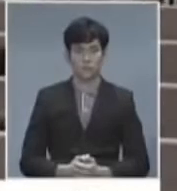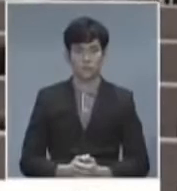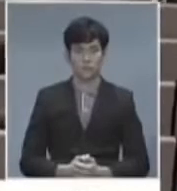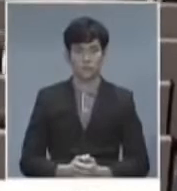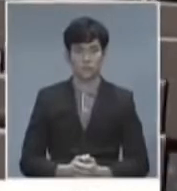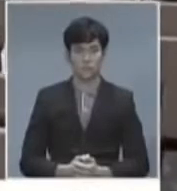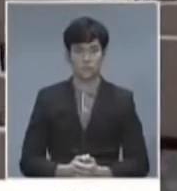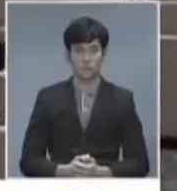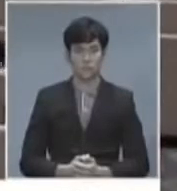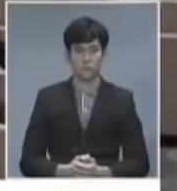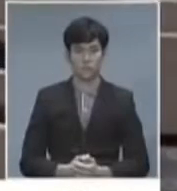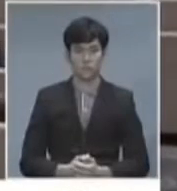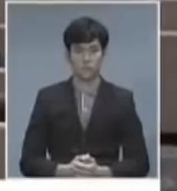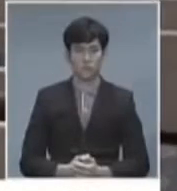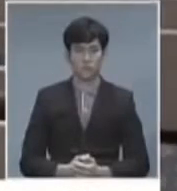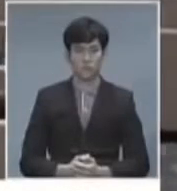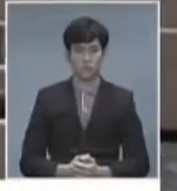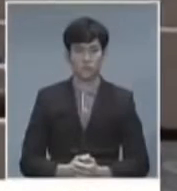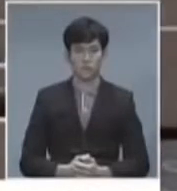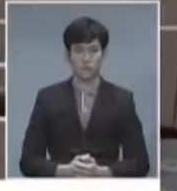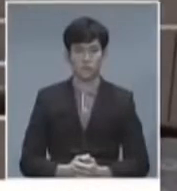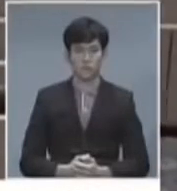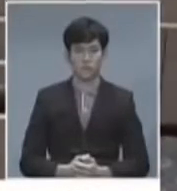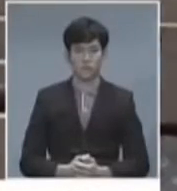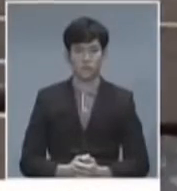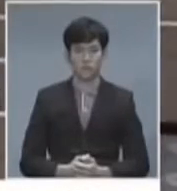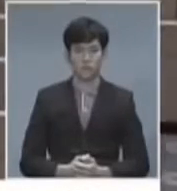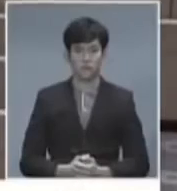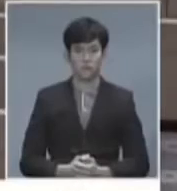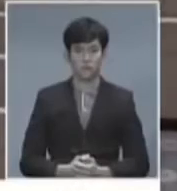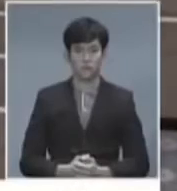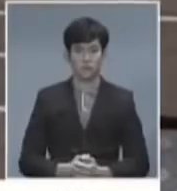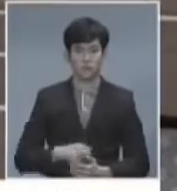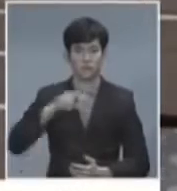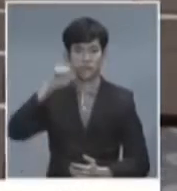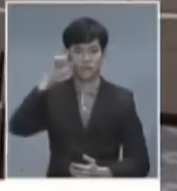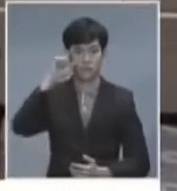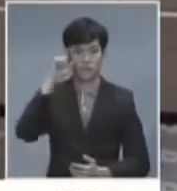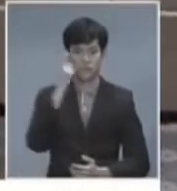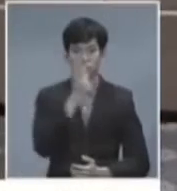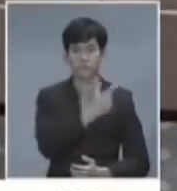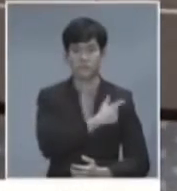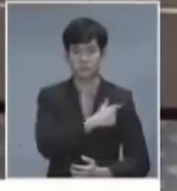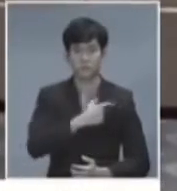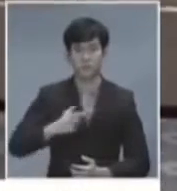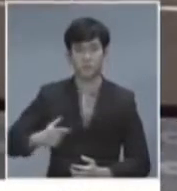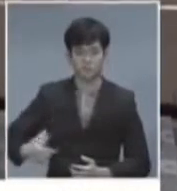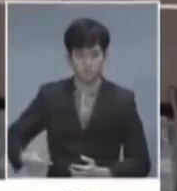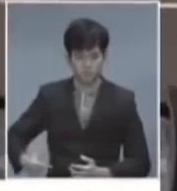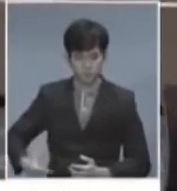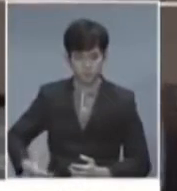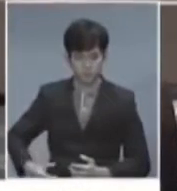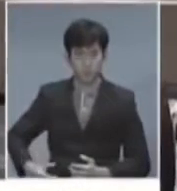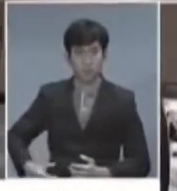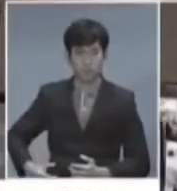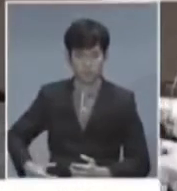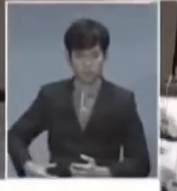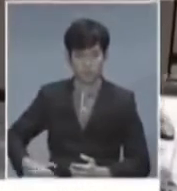ธิราชบรมนาถบพิตรเสด็จพระราชดำเนินไปประทับรักษาพระอาการประช